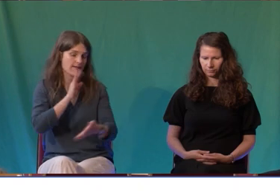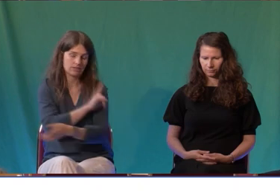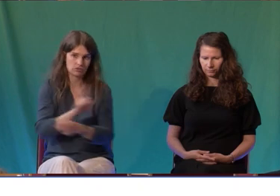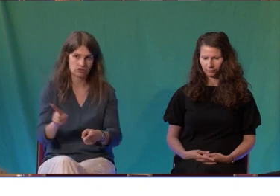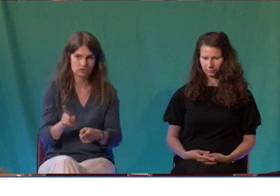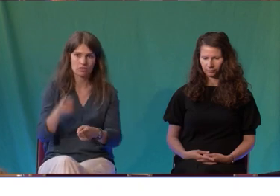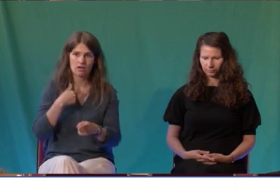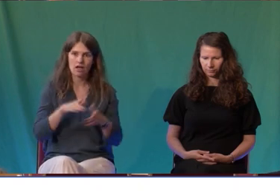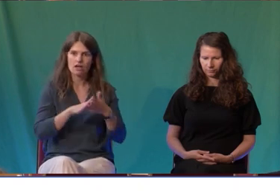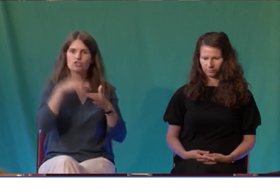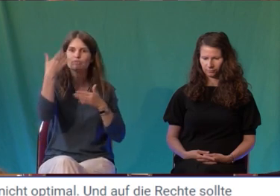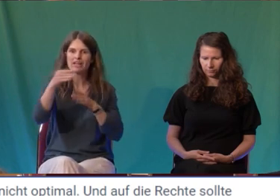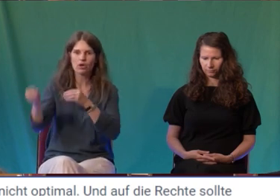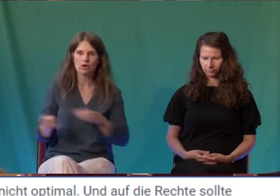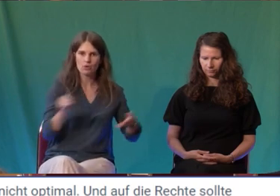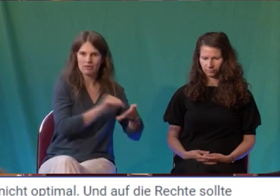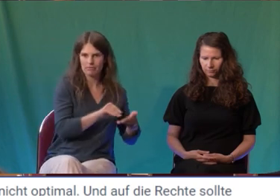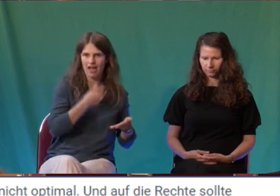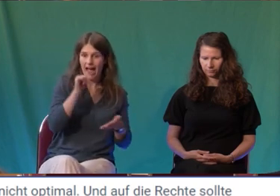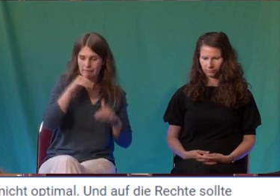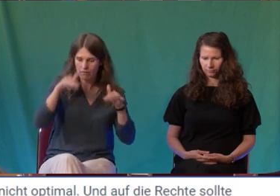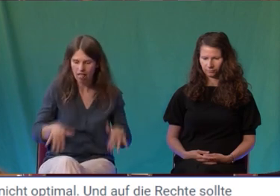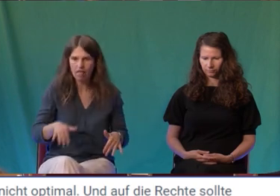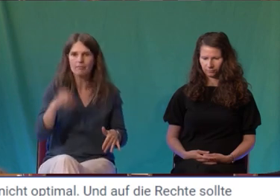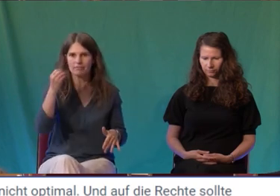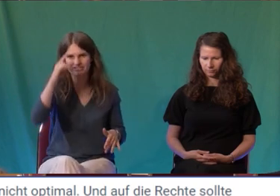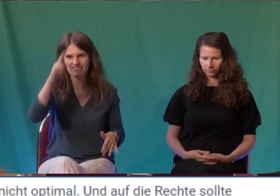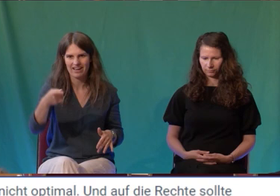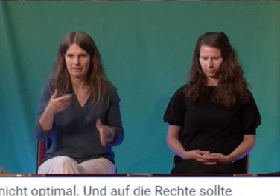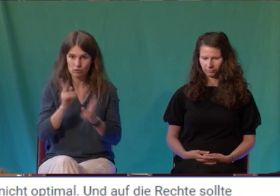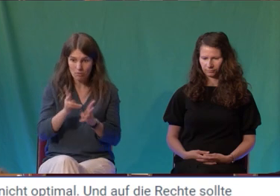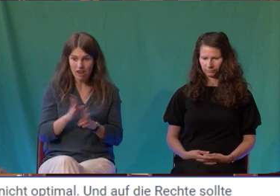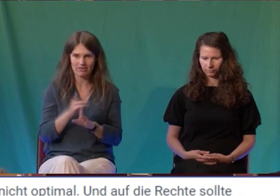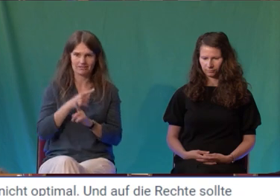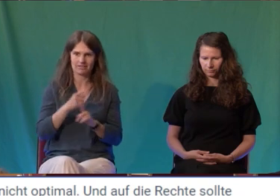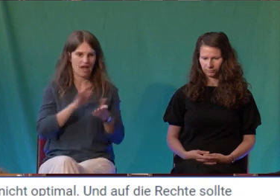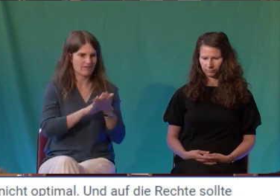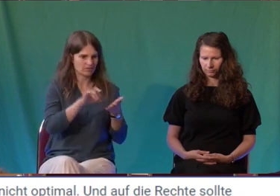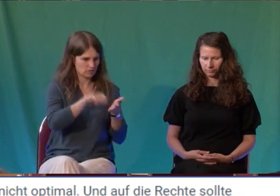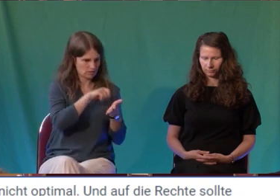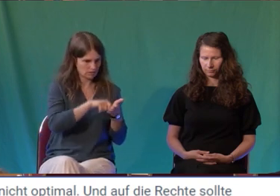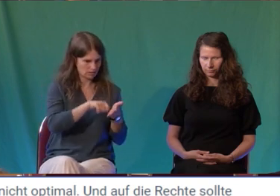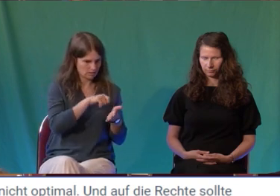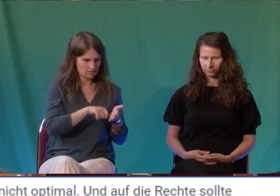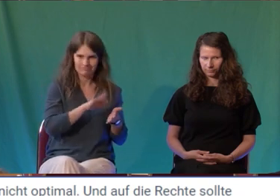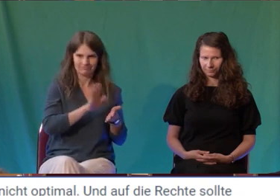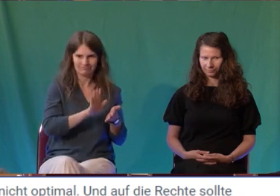übertragen das weiß man aber auch erst wenn man einmal in die verlegt habt ist damit sind die fünf Minuten eigentlich